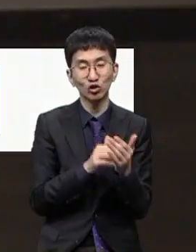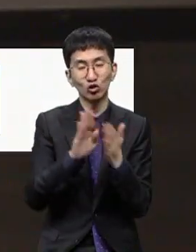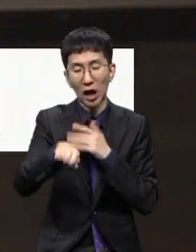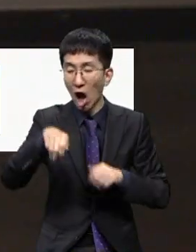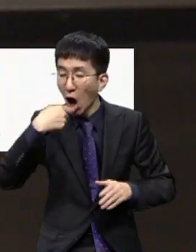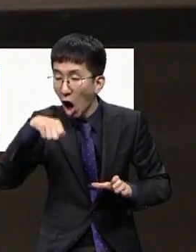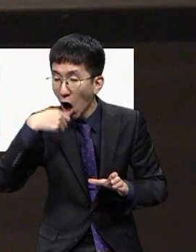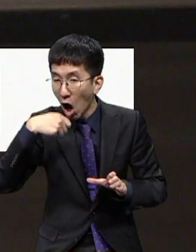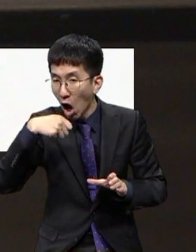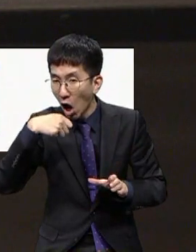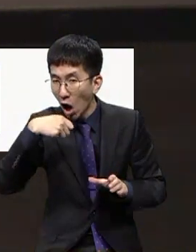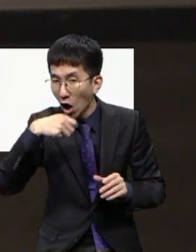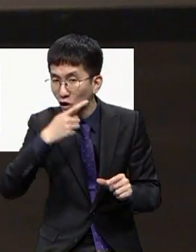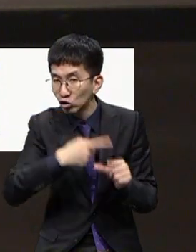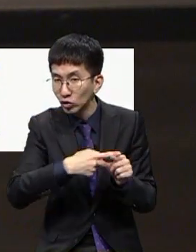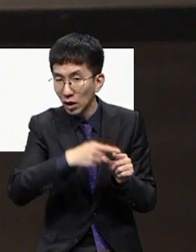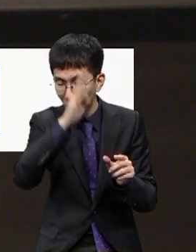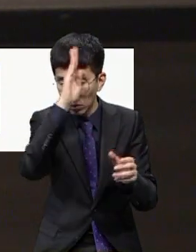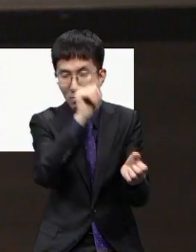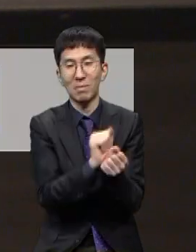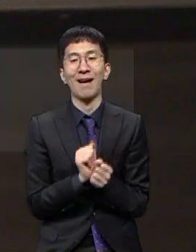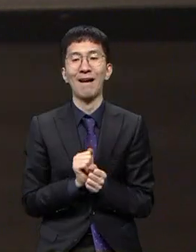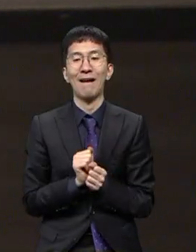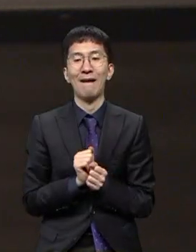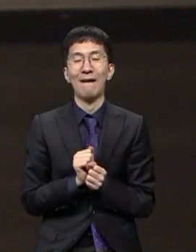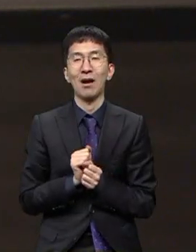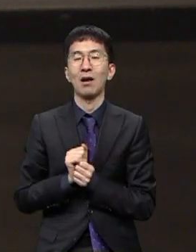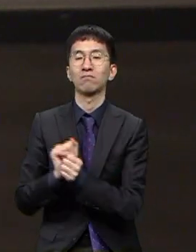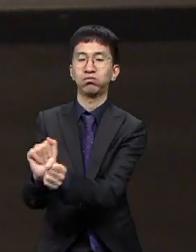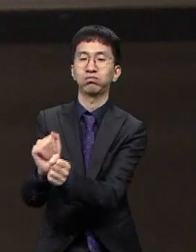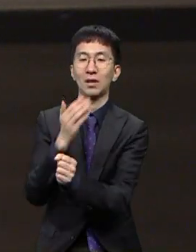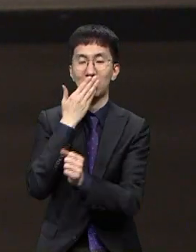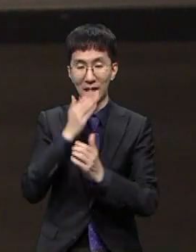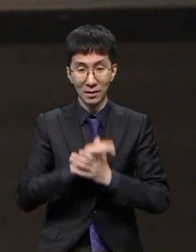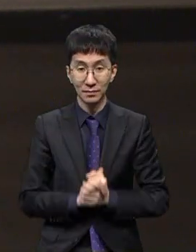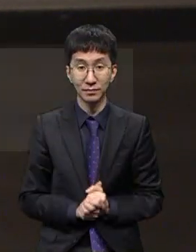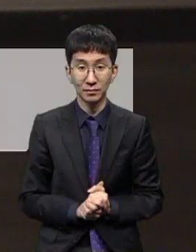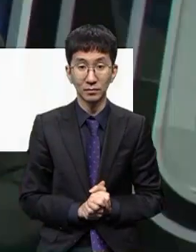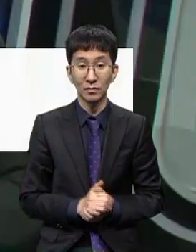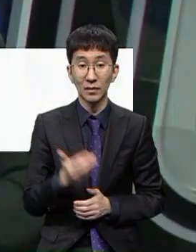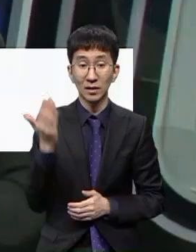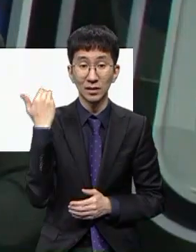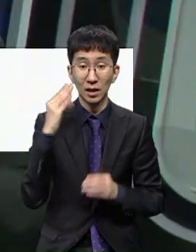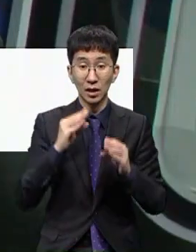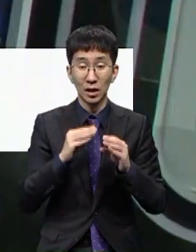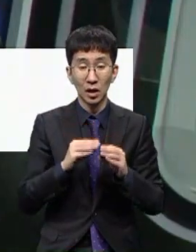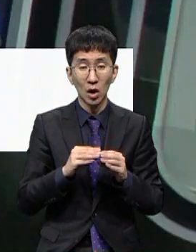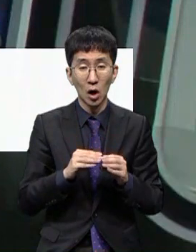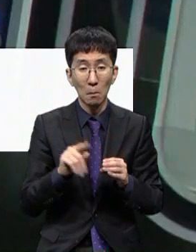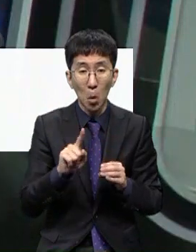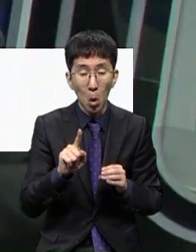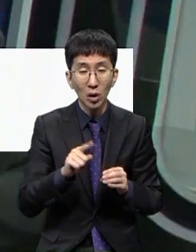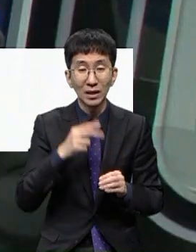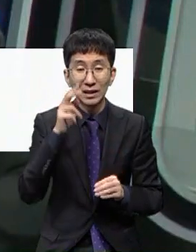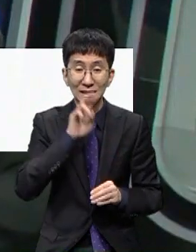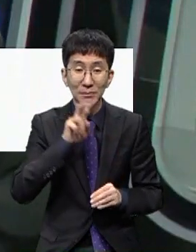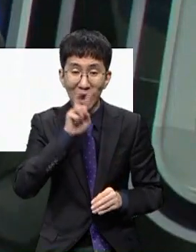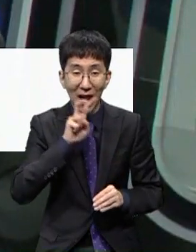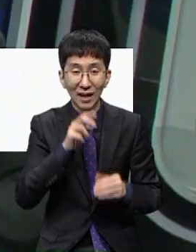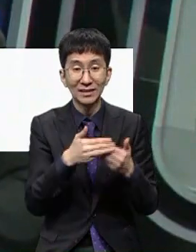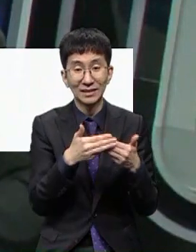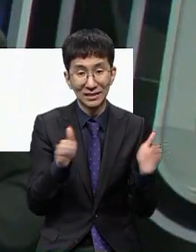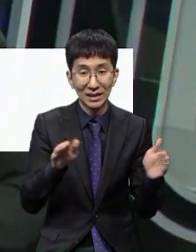식사해 결혼식 참석자로 감염이 번질 수 있습니다. 지난번 초연 음악실 이후로 음악